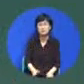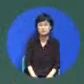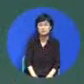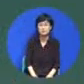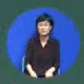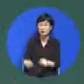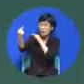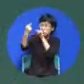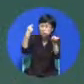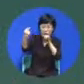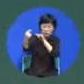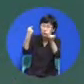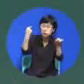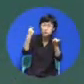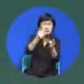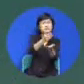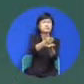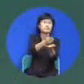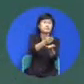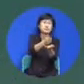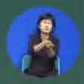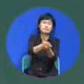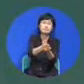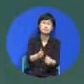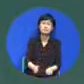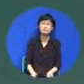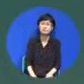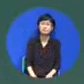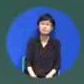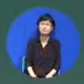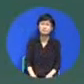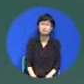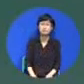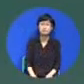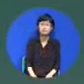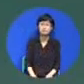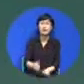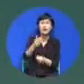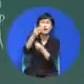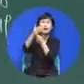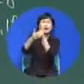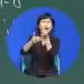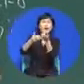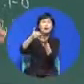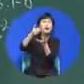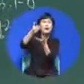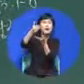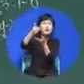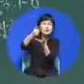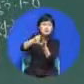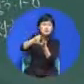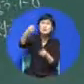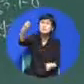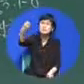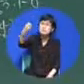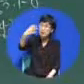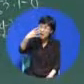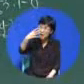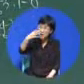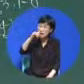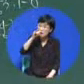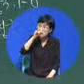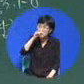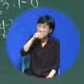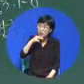you. 그런 기도 많이 하지 마세요. Those are wrong prayers. Have you prayed those prayers before? Stop that prayer. 하나님이 나에게 응답하시든 안 하시든.